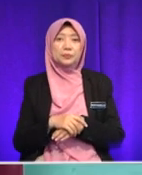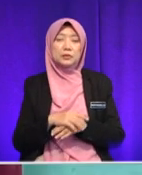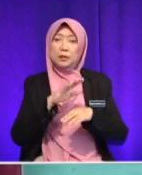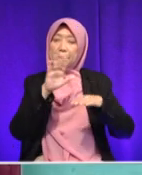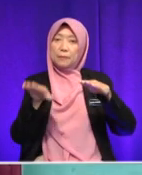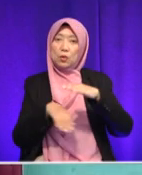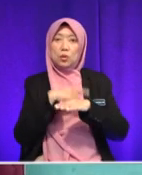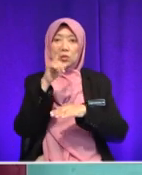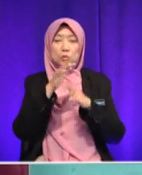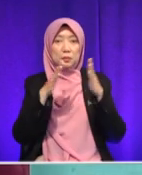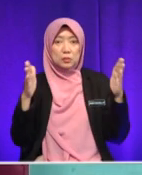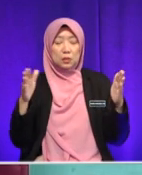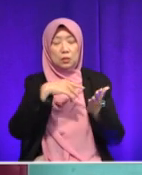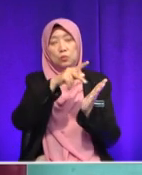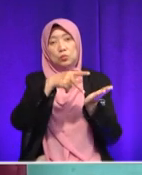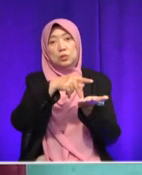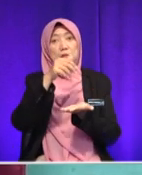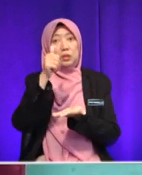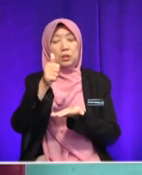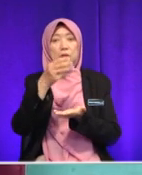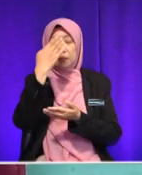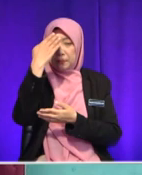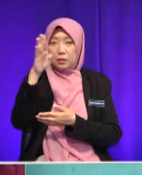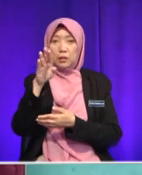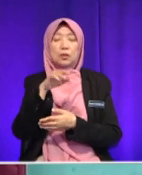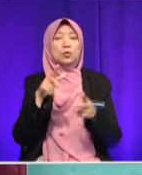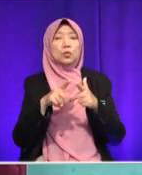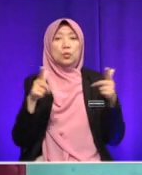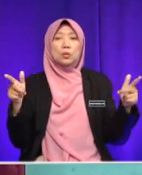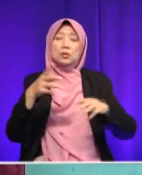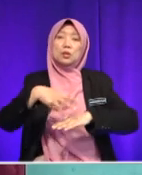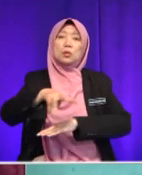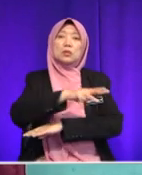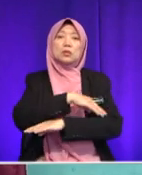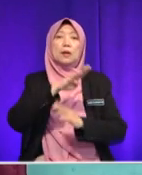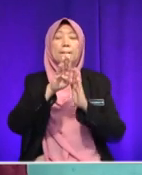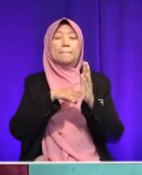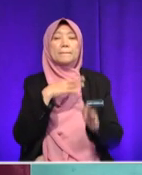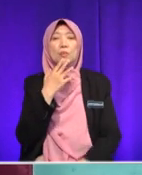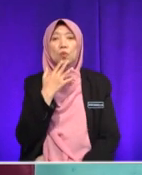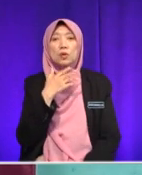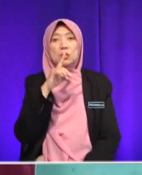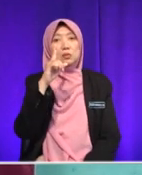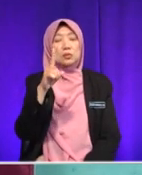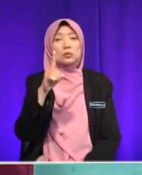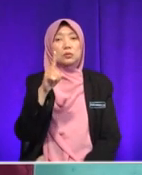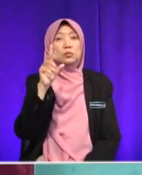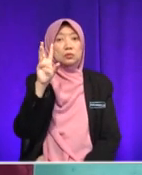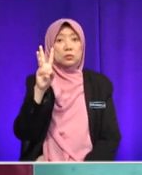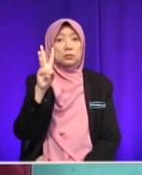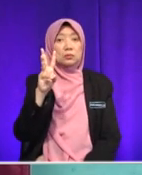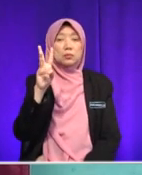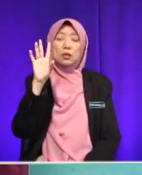suatu pembesaran pada pusat A, diberi bahawa luas kawasan berwarna ialah